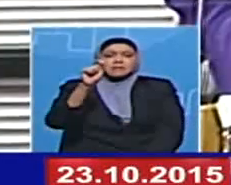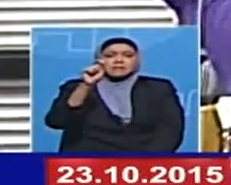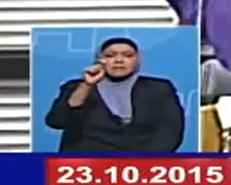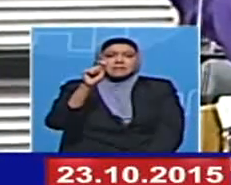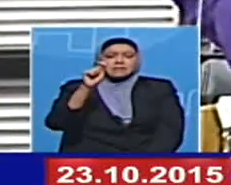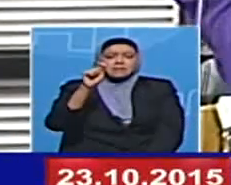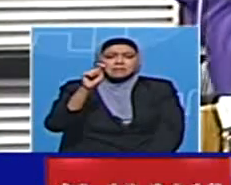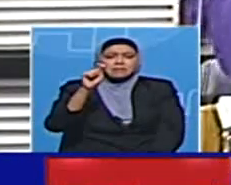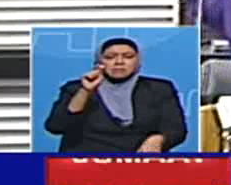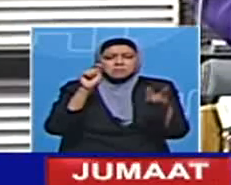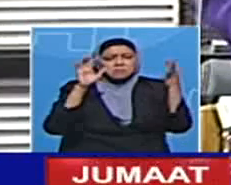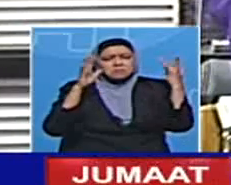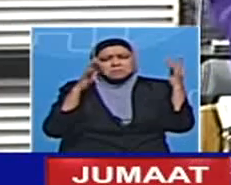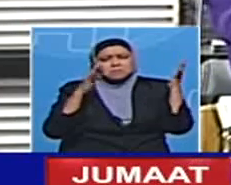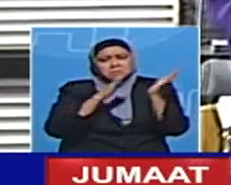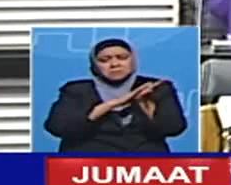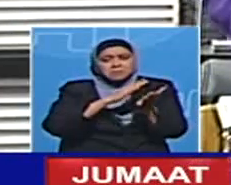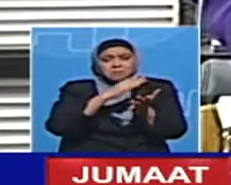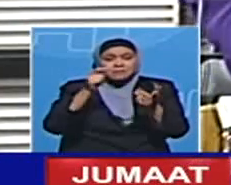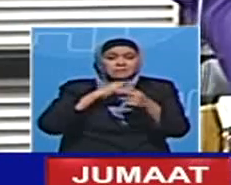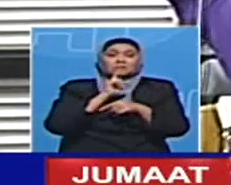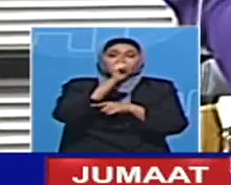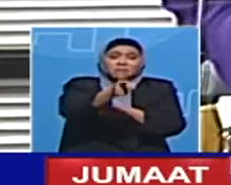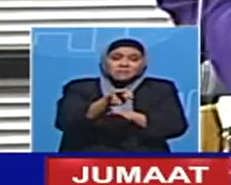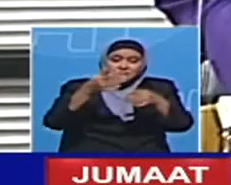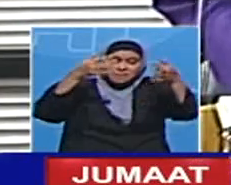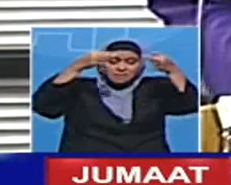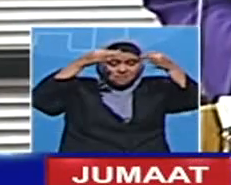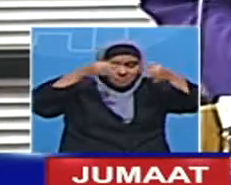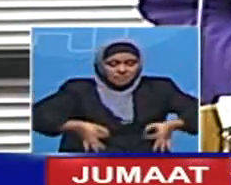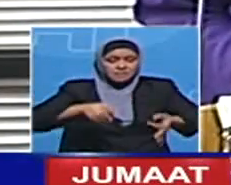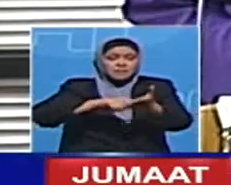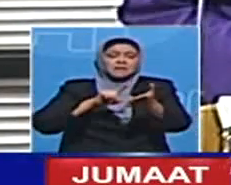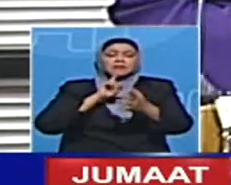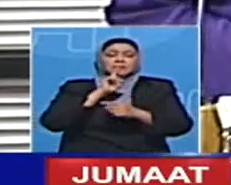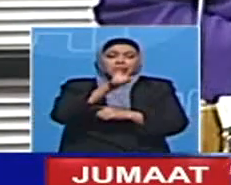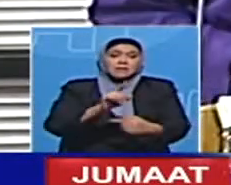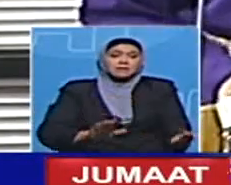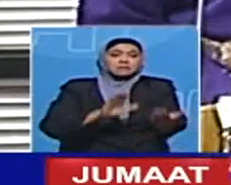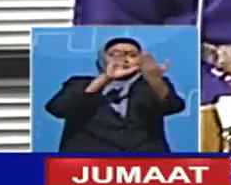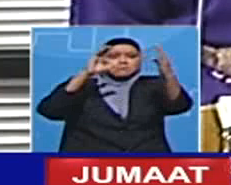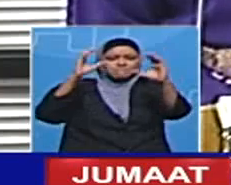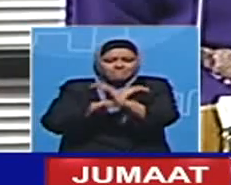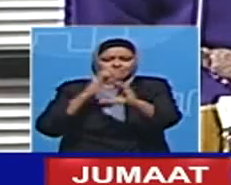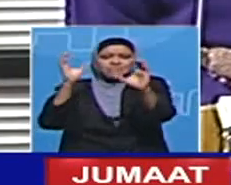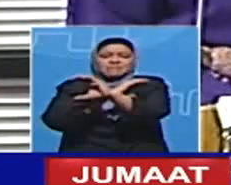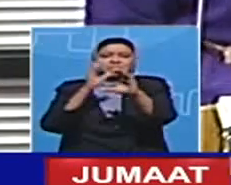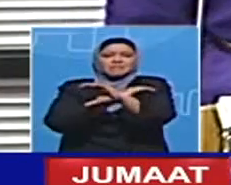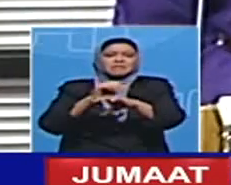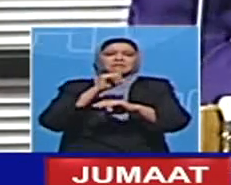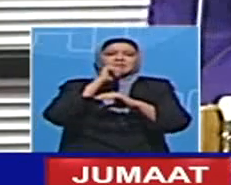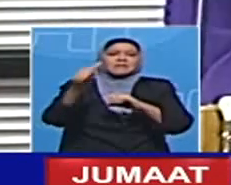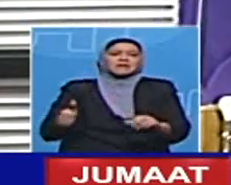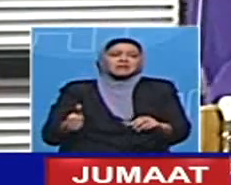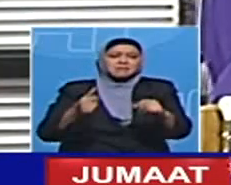sekalipun sekalipun keputusan ini ternyata mendapat pelbagai cabaran dan tidak popular